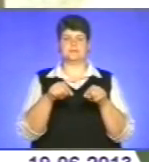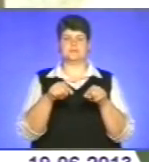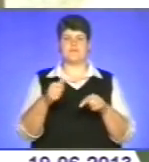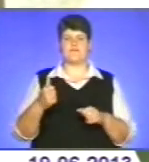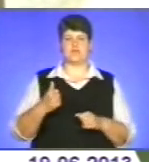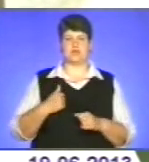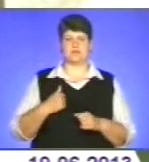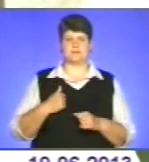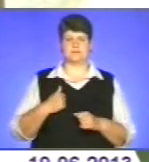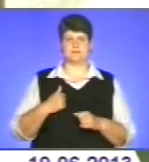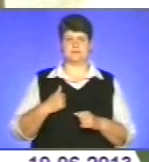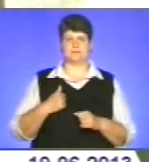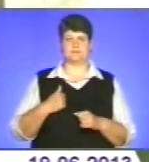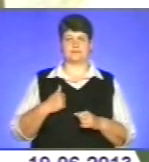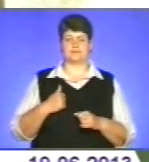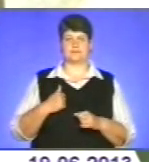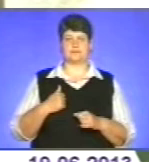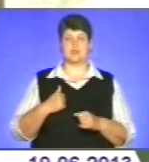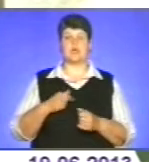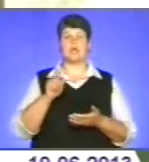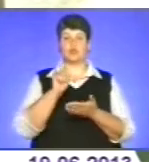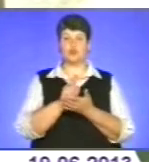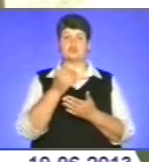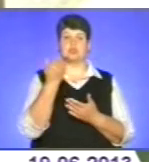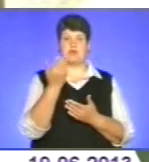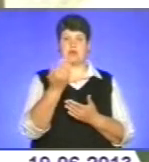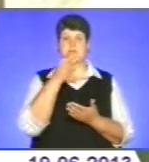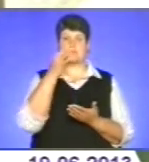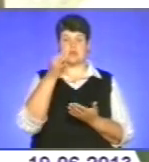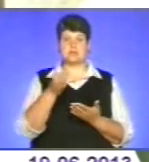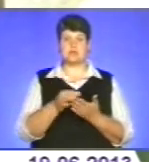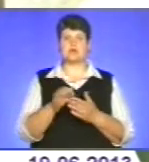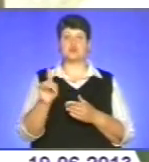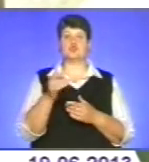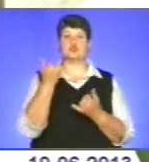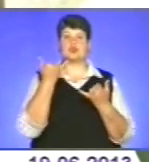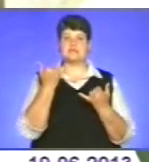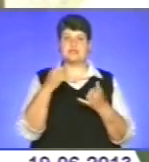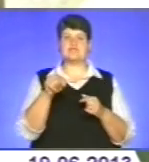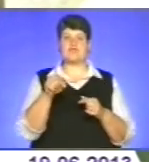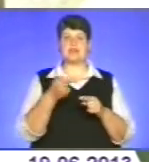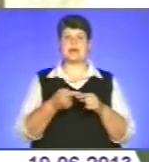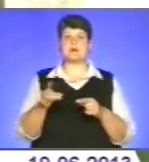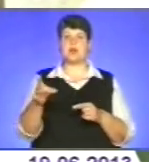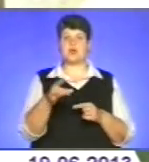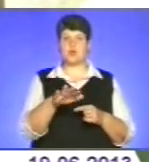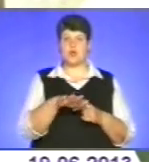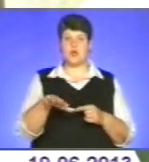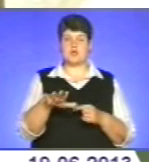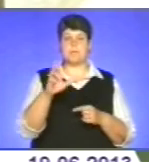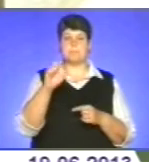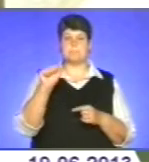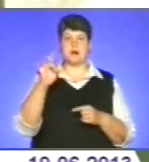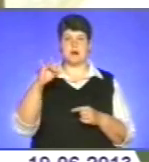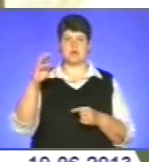войск. І должен вам сказати, що здесь, в этом районі, в Баришевському